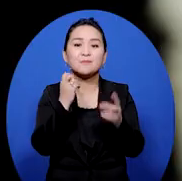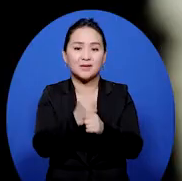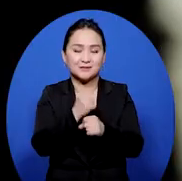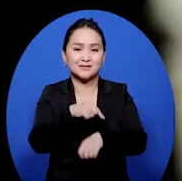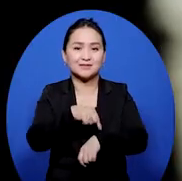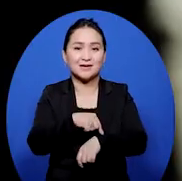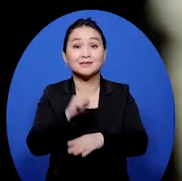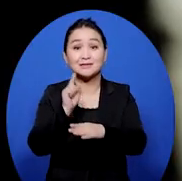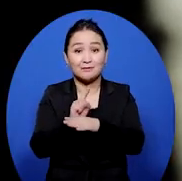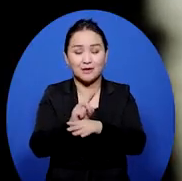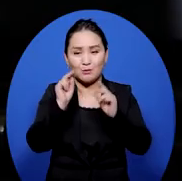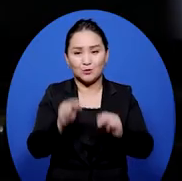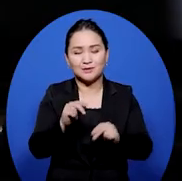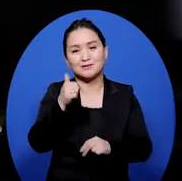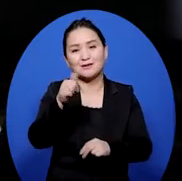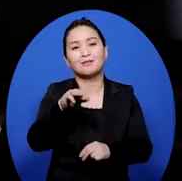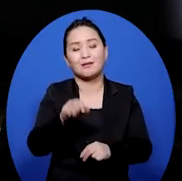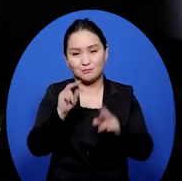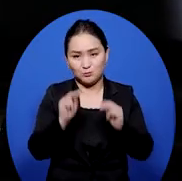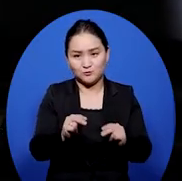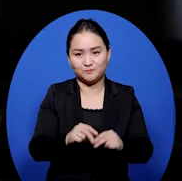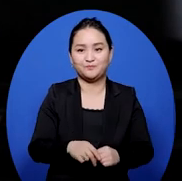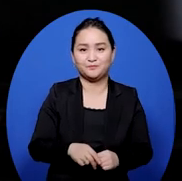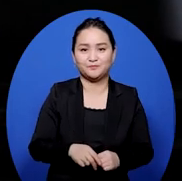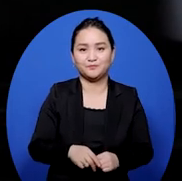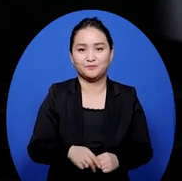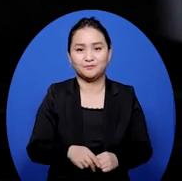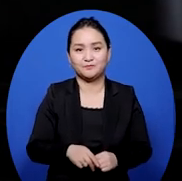ажил дотор ажиллах цаг зав гараад ирвэл сайн